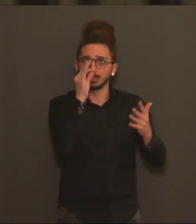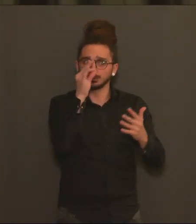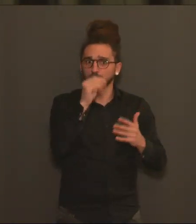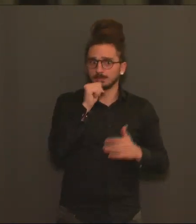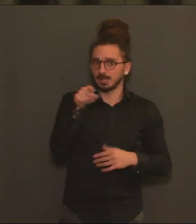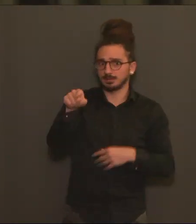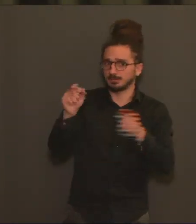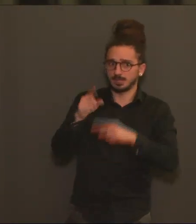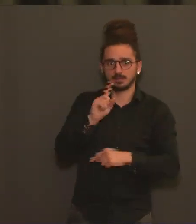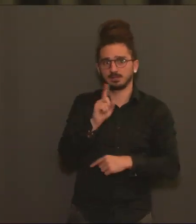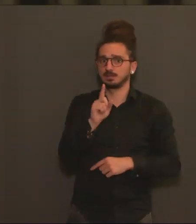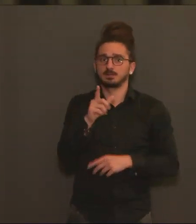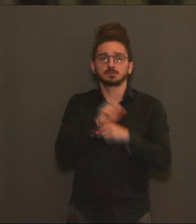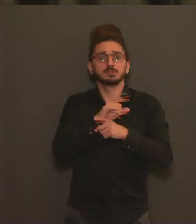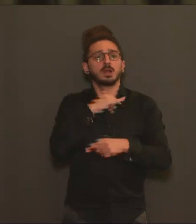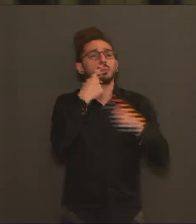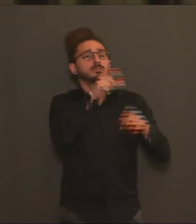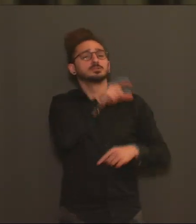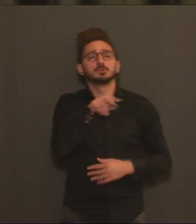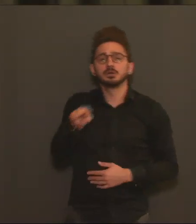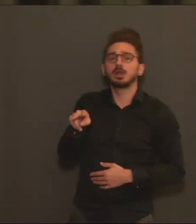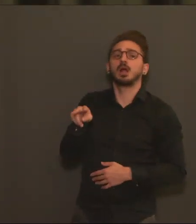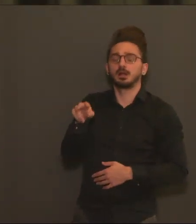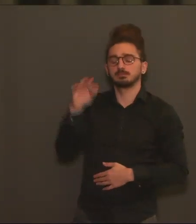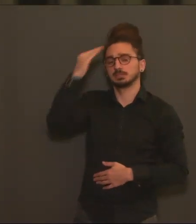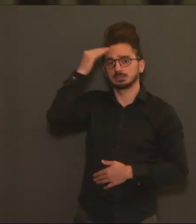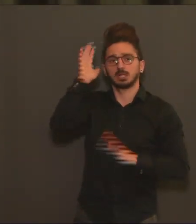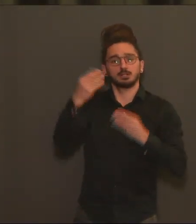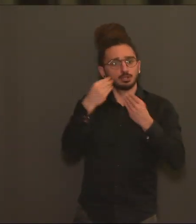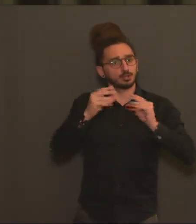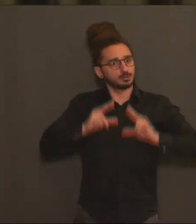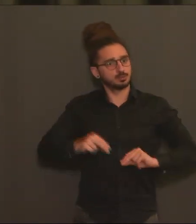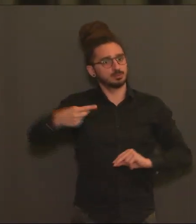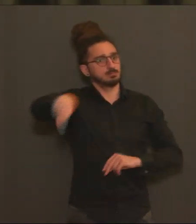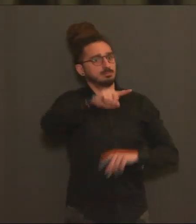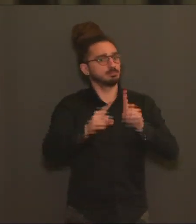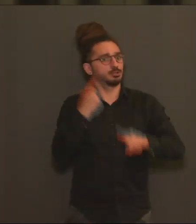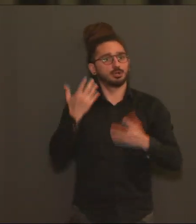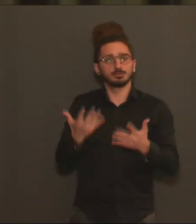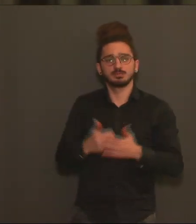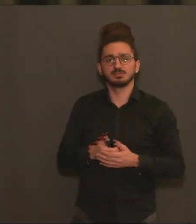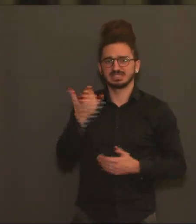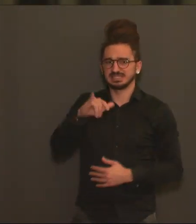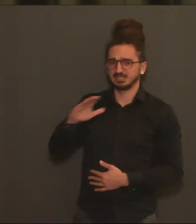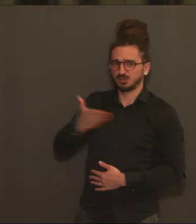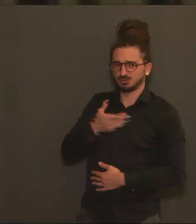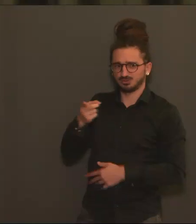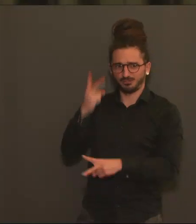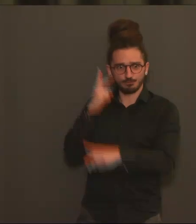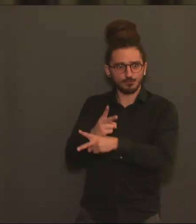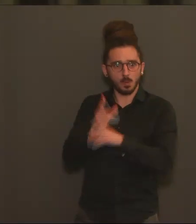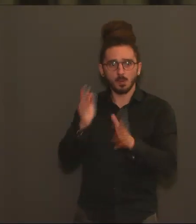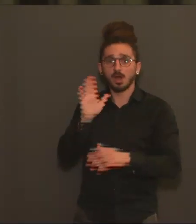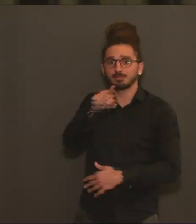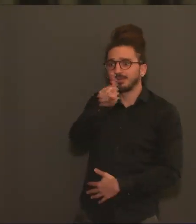lien éventuel qu'il reprendrait et n'ouvrez pas non plus les pièces jointes qu'il y aurait attachées à ce message. Enfin,